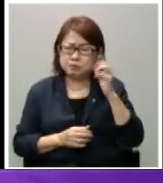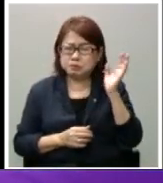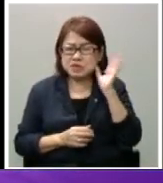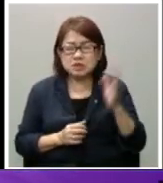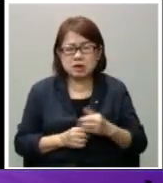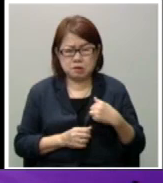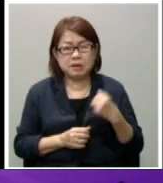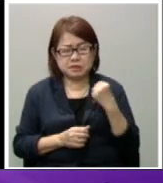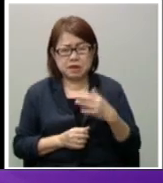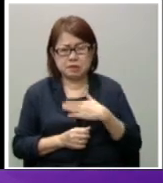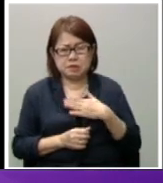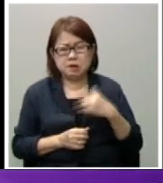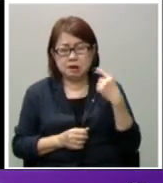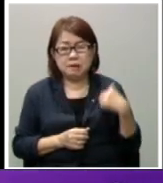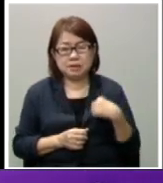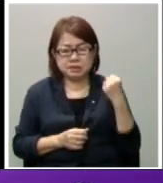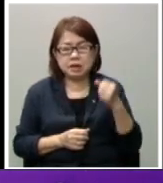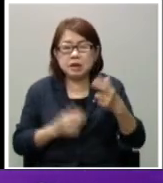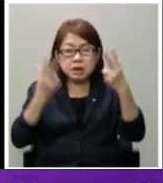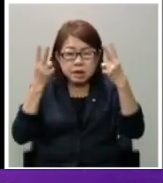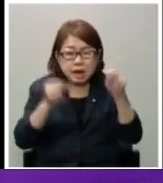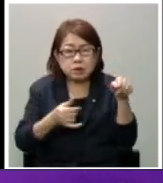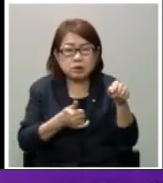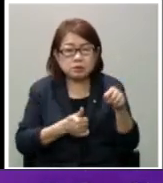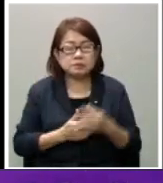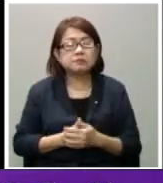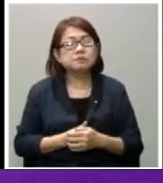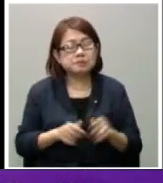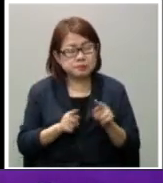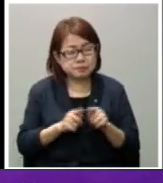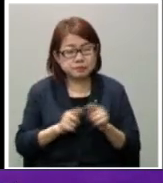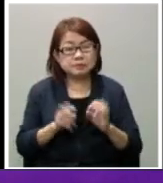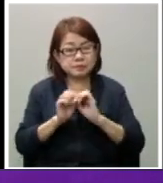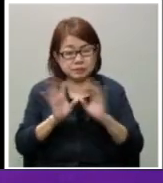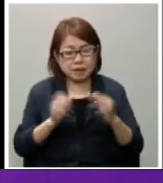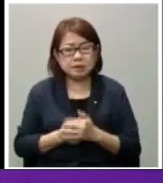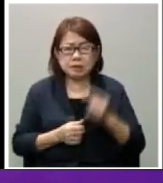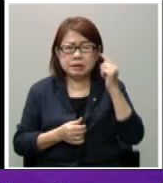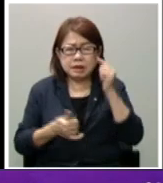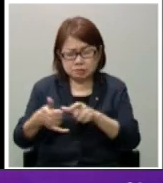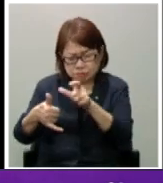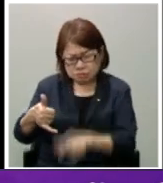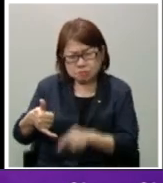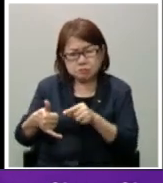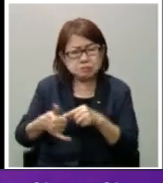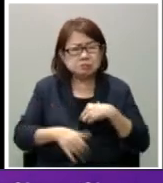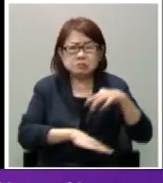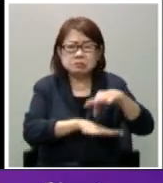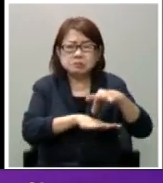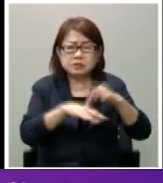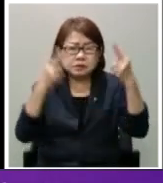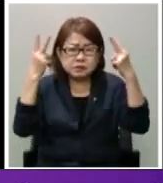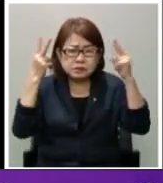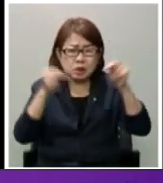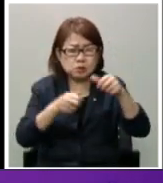ที่ family man ครับผมเรียนท่านนายกว่าท่านจะไม่เหมาะสมเป็นนายกเมืองไทยท่านจะไม่เหม